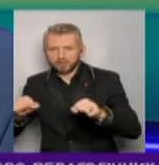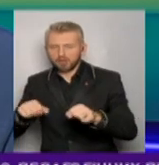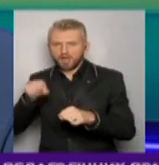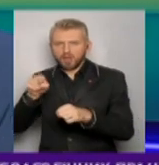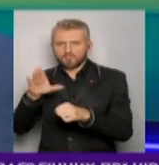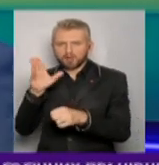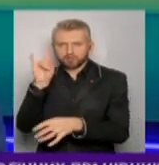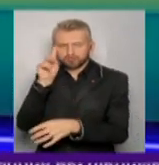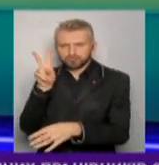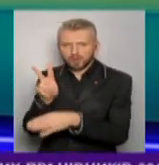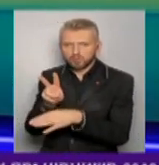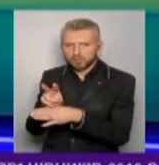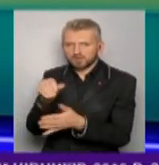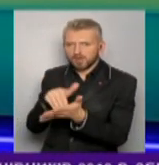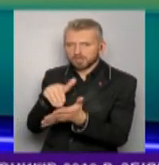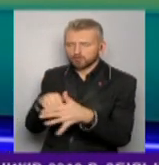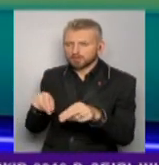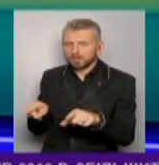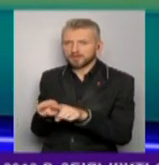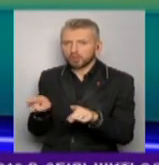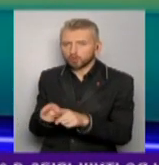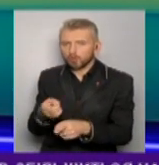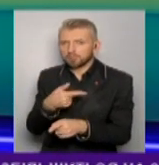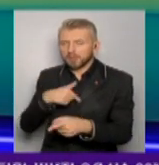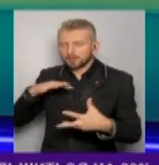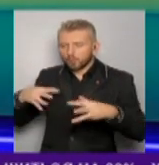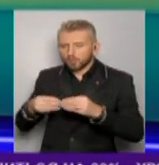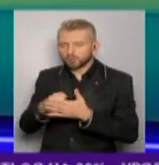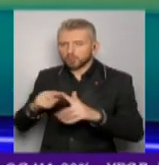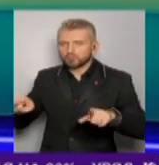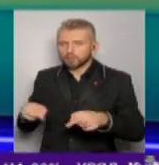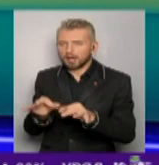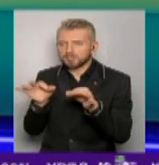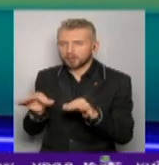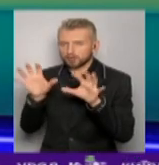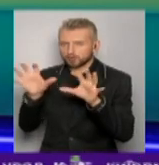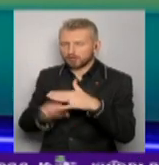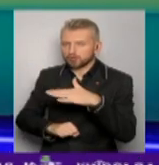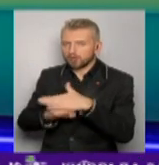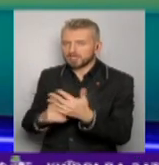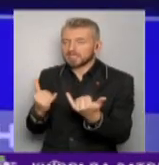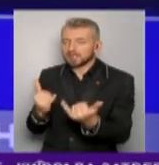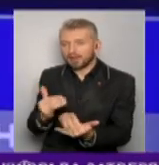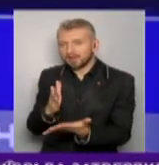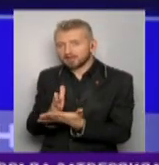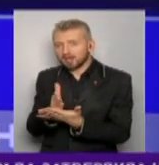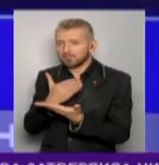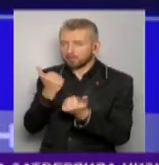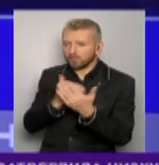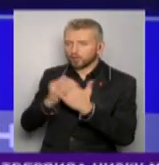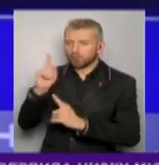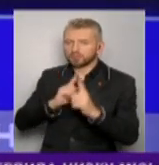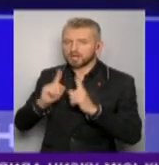надурять з вартістю землі. Все одно ми приходимо до створення оптимальної законодавчої бази. Зараз є у Верховній Раді